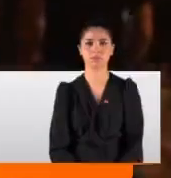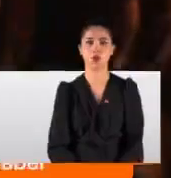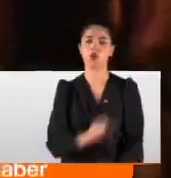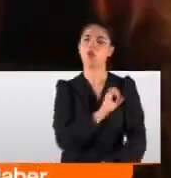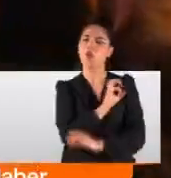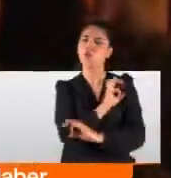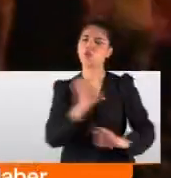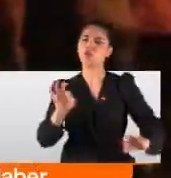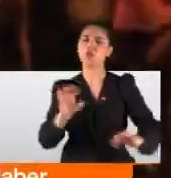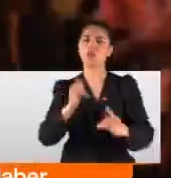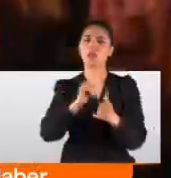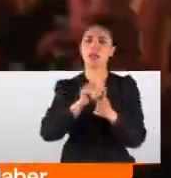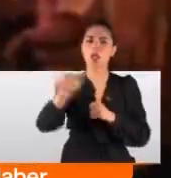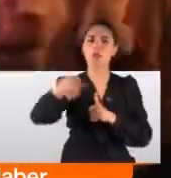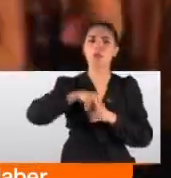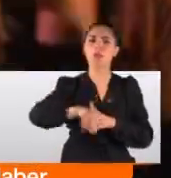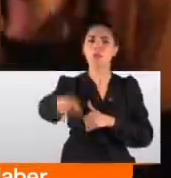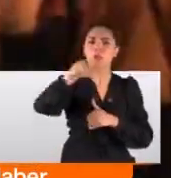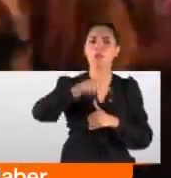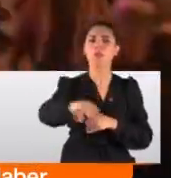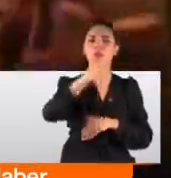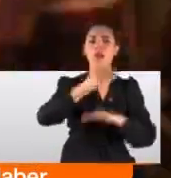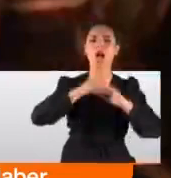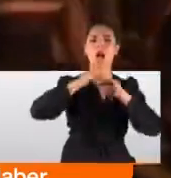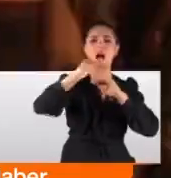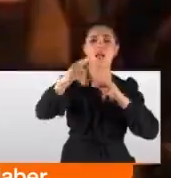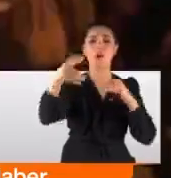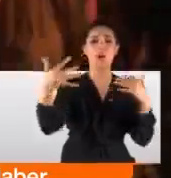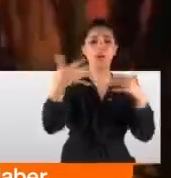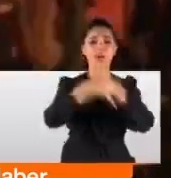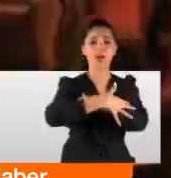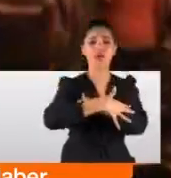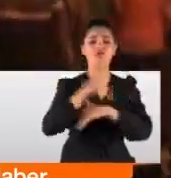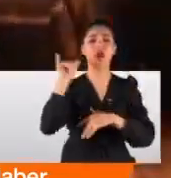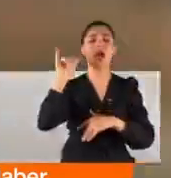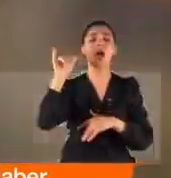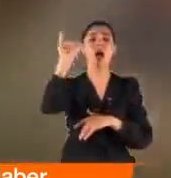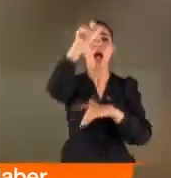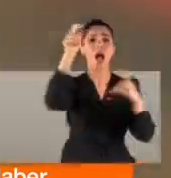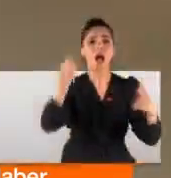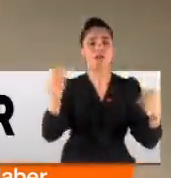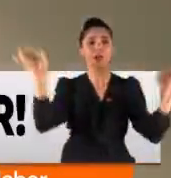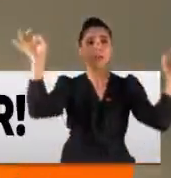Korkusuzca kilometrelerce yürüyen halk, gecenin ilerleyen saatlerinde havalimanına ulaşmayı başardı.